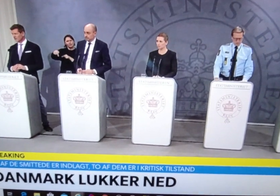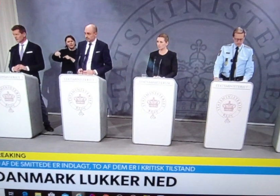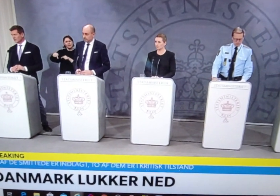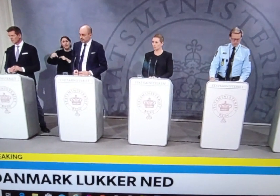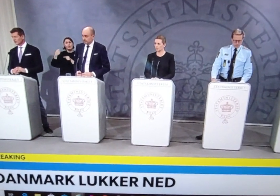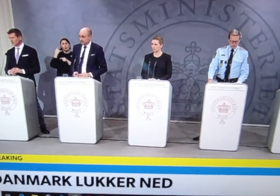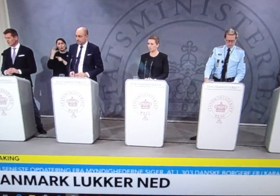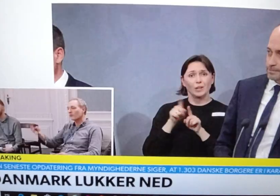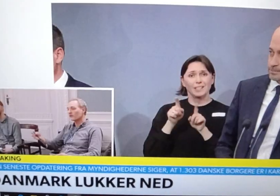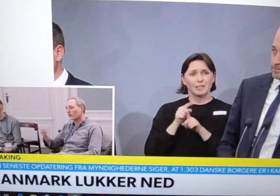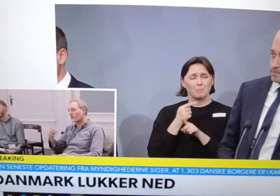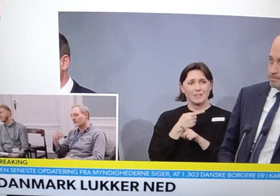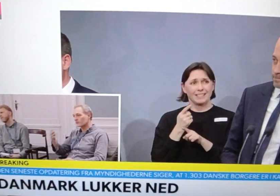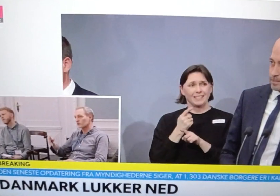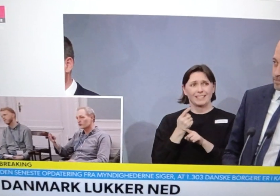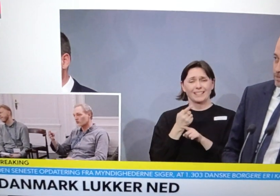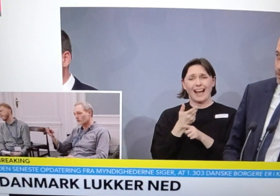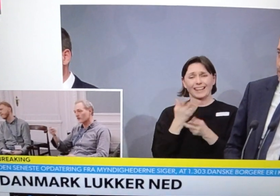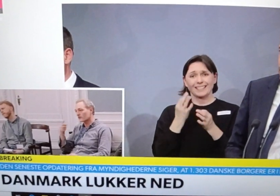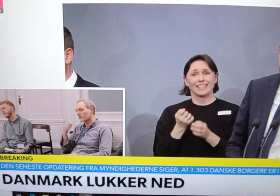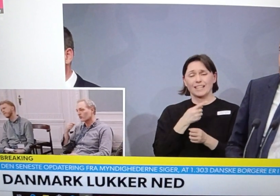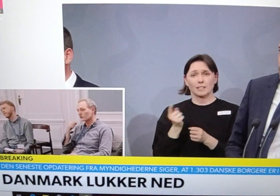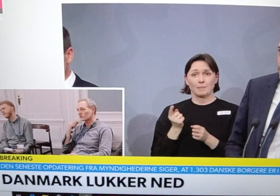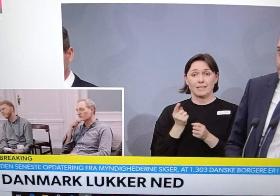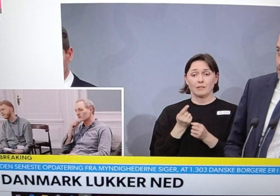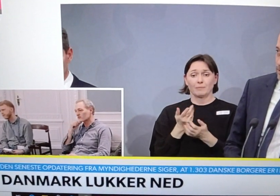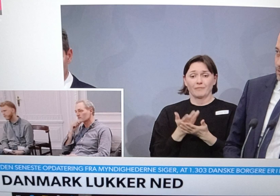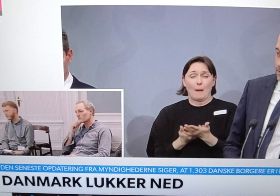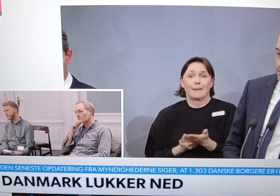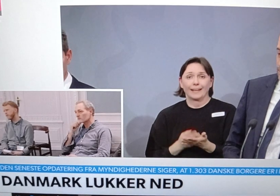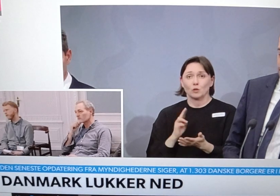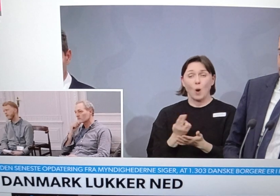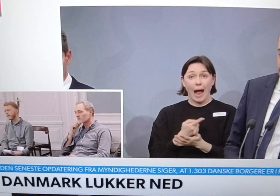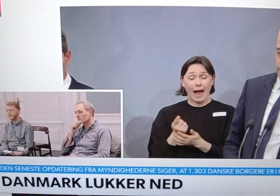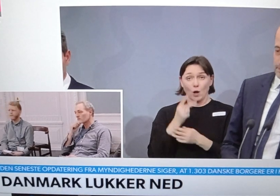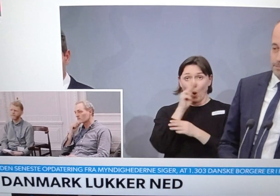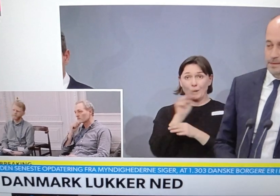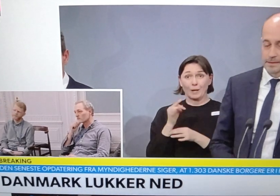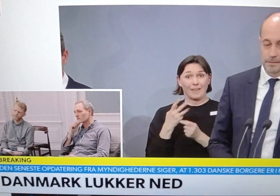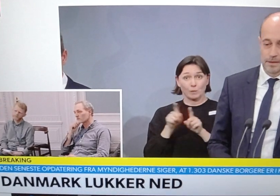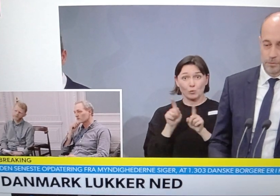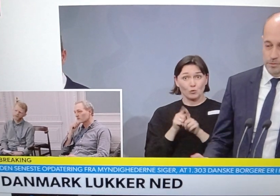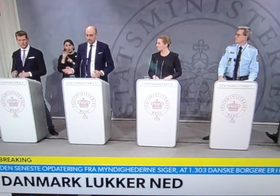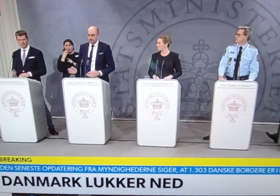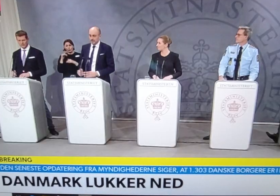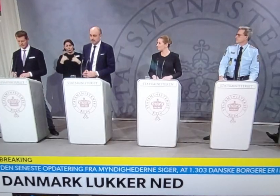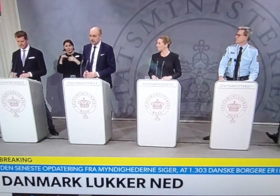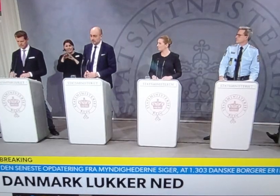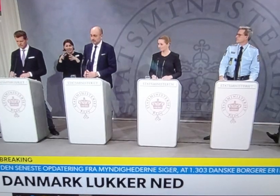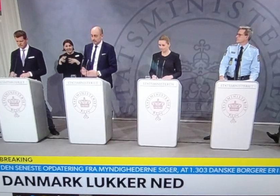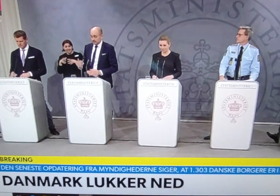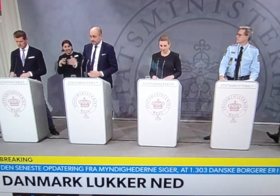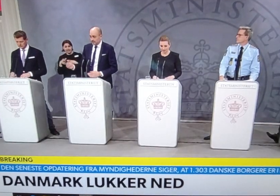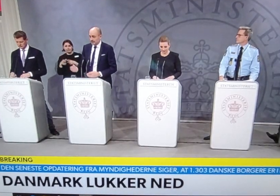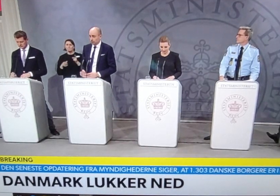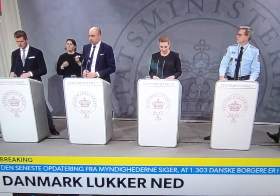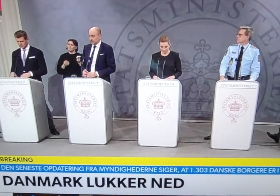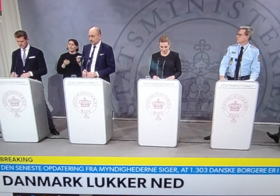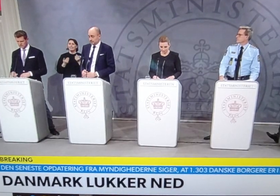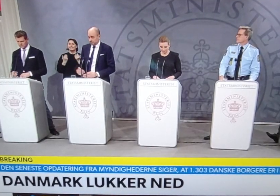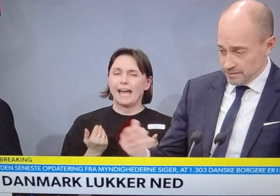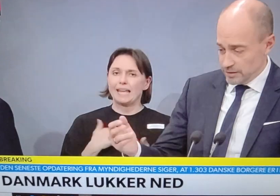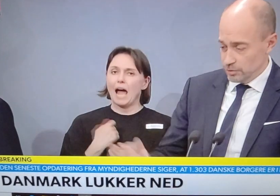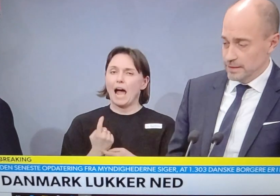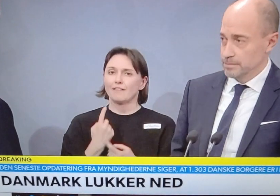meget omfattende. Har I overblik over, hvad det betyder konkret for sundhedsvæsenet? Jamen, hvis jeg har sige sådan, jeg har i dag været i dialog med